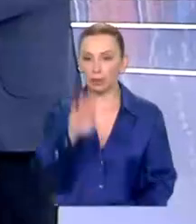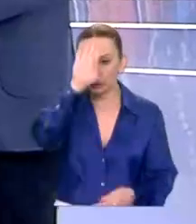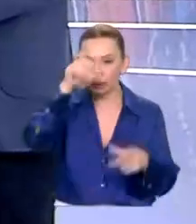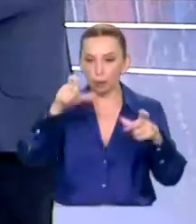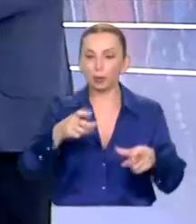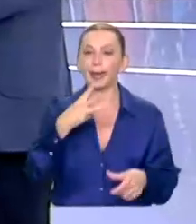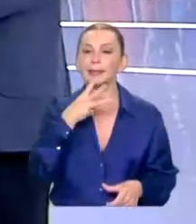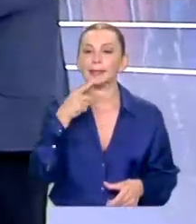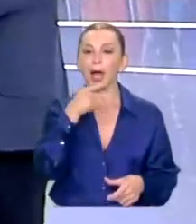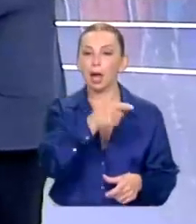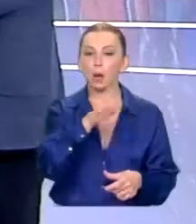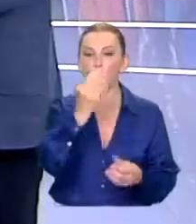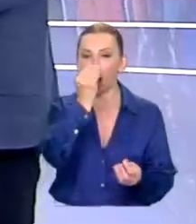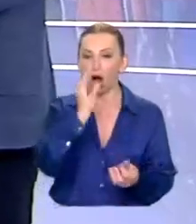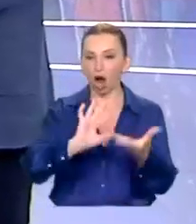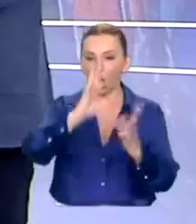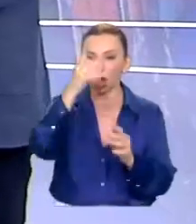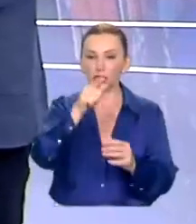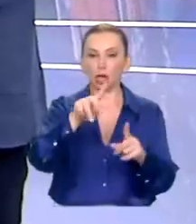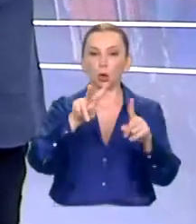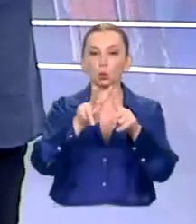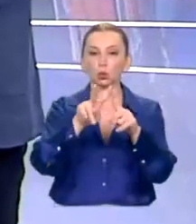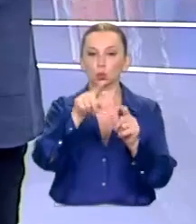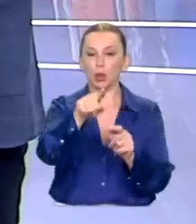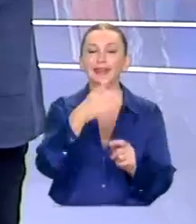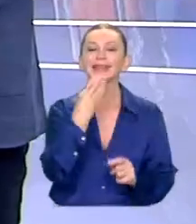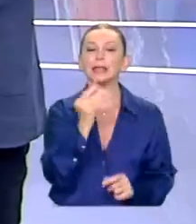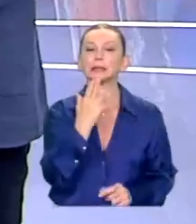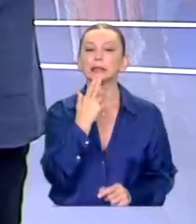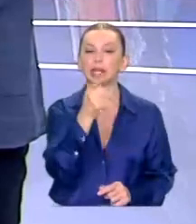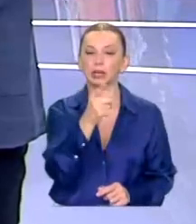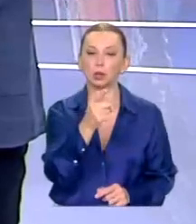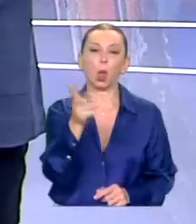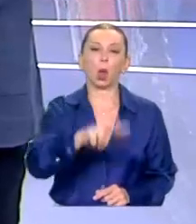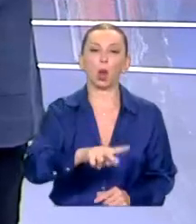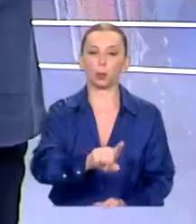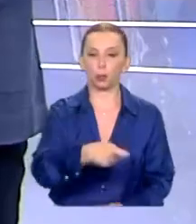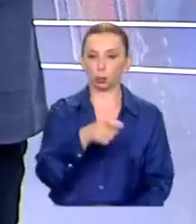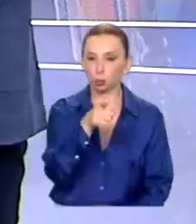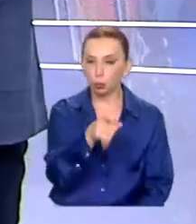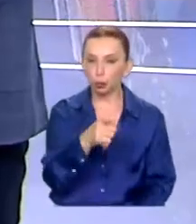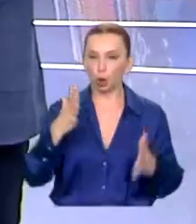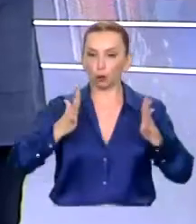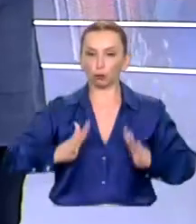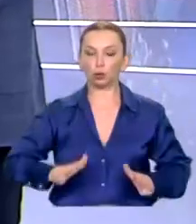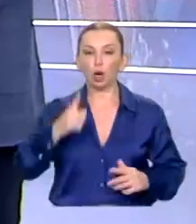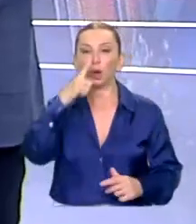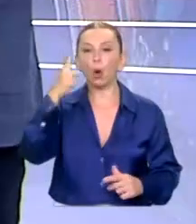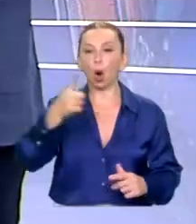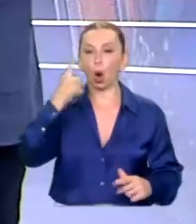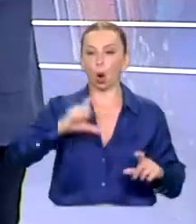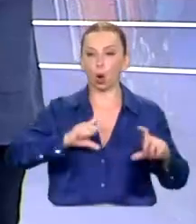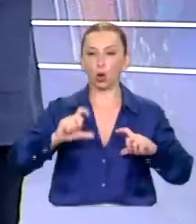İstanbul Esenyurt'ta ağaçlık alanda Nurcan Tekdemir isimli genç bir kadının cansız bedeni bulundu. Vücudunda morluklar